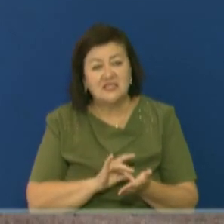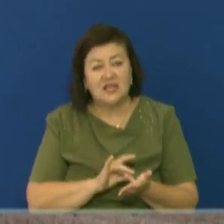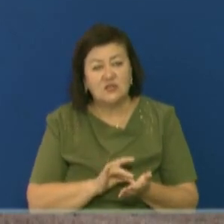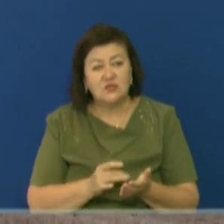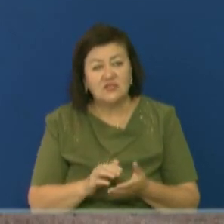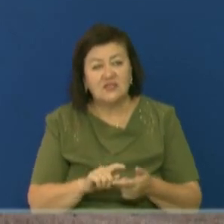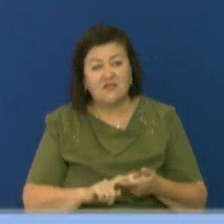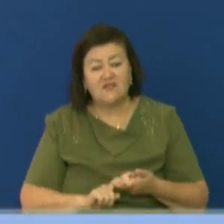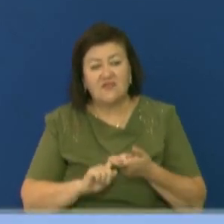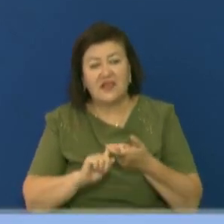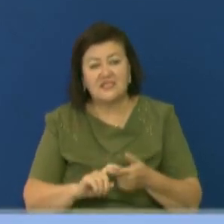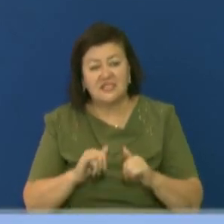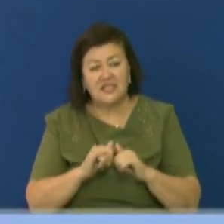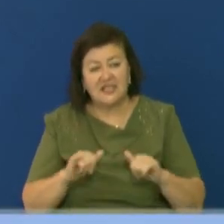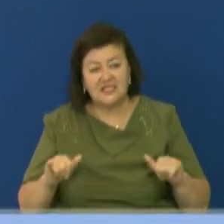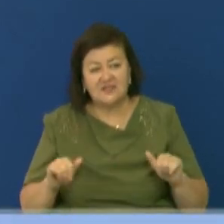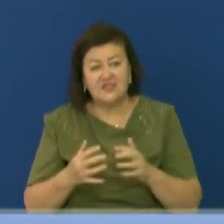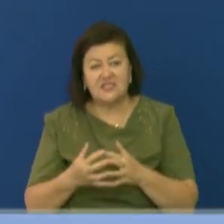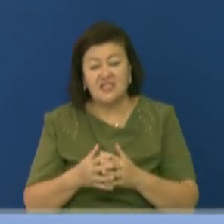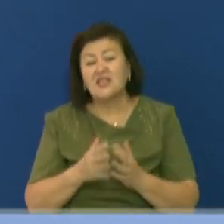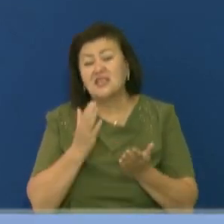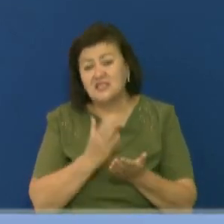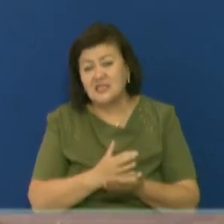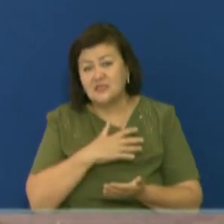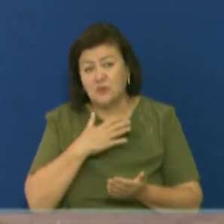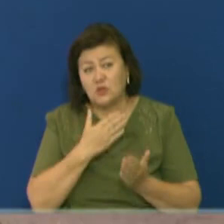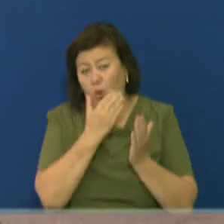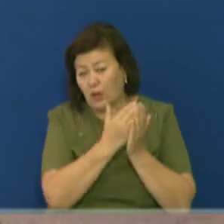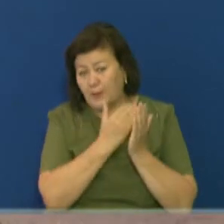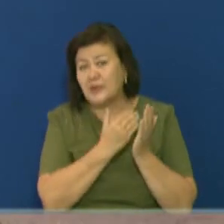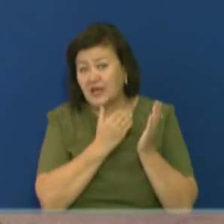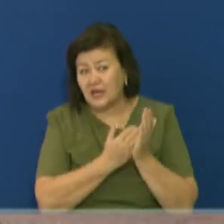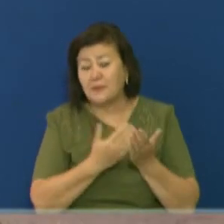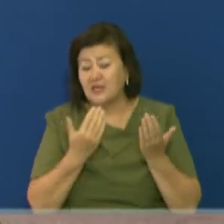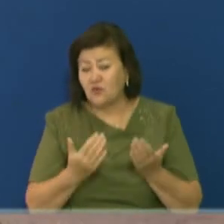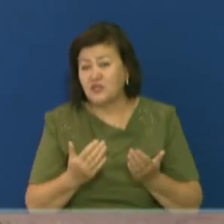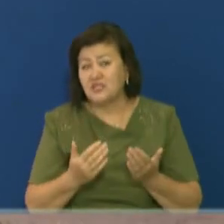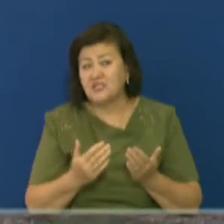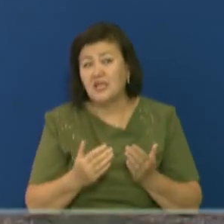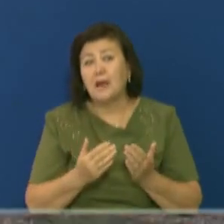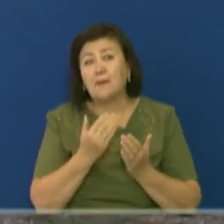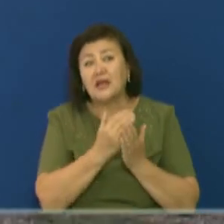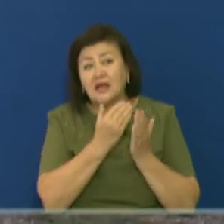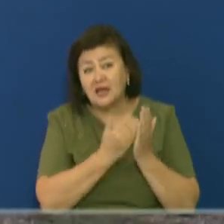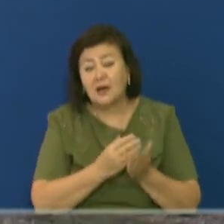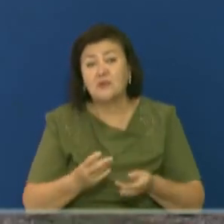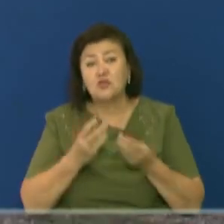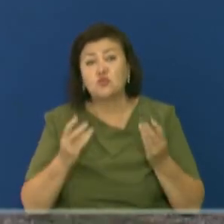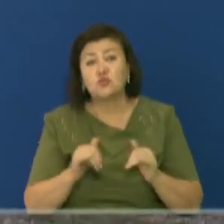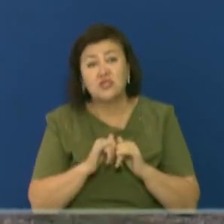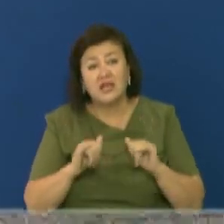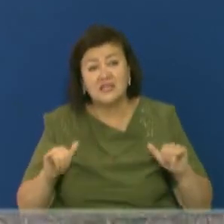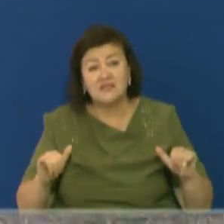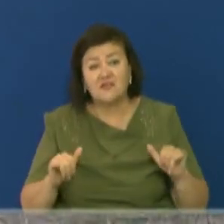ауылды дамытуға арналған мемлекеттік бағдарламалар баршылық және олар жүзеге асырылуда. Мәселен, ауыл ел бесігі жобасы. Архат